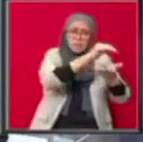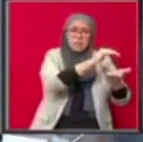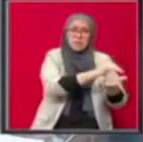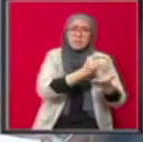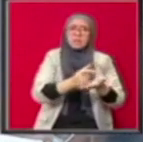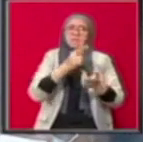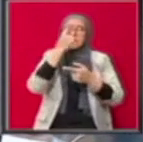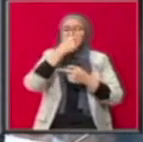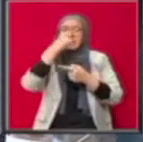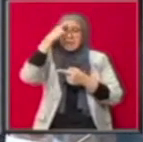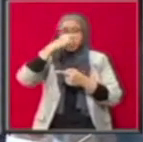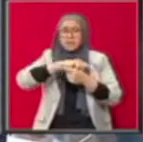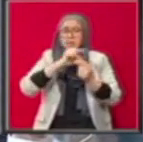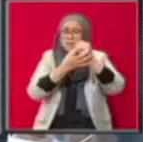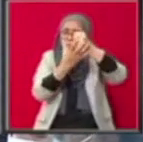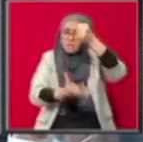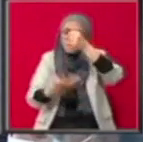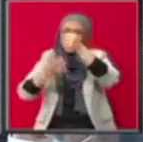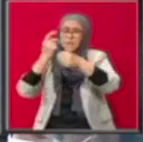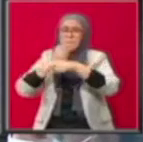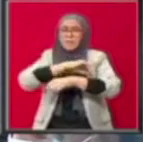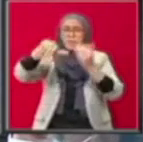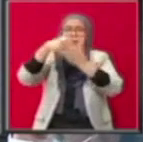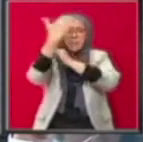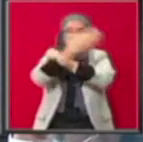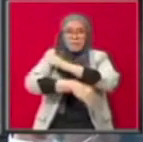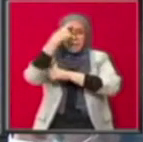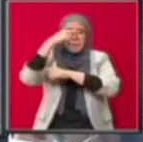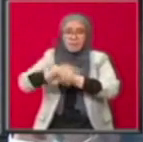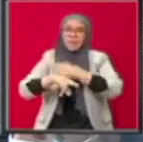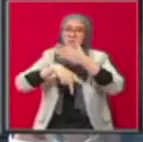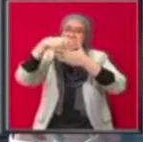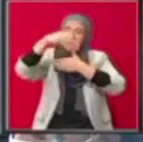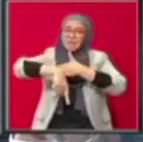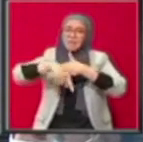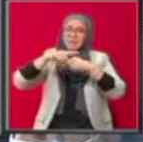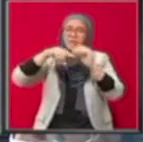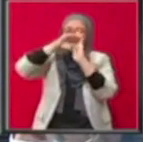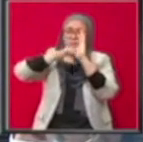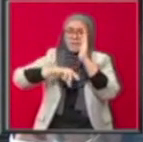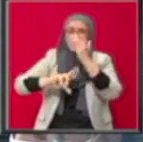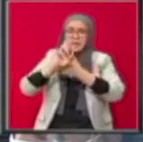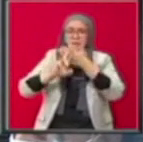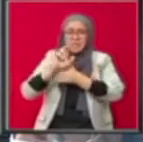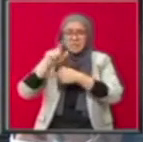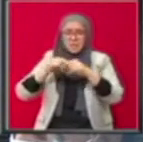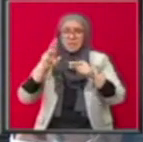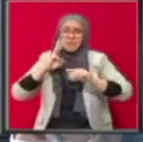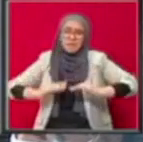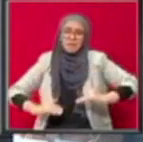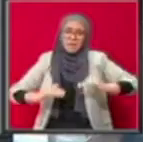program pemeliharaan sungai untuk mengurangi risiko banjir berbagai negeri dengan kos ataupun dengan peruntukan sebanyak